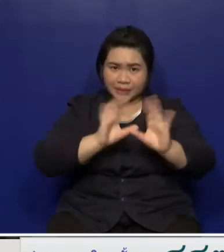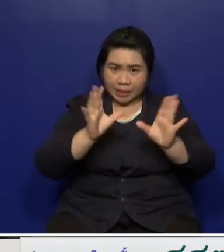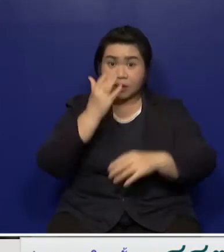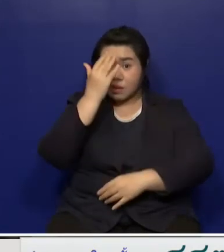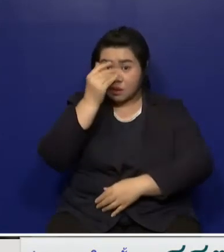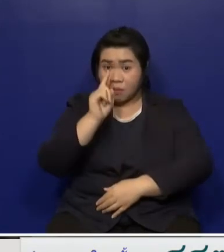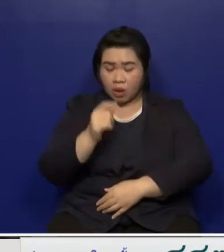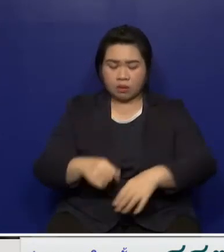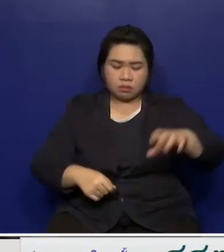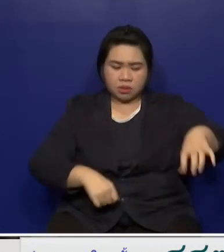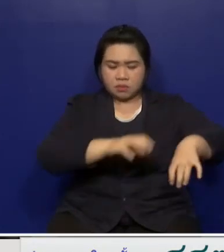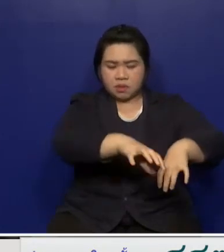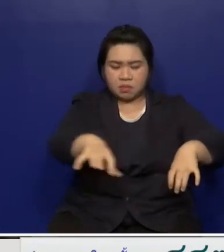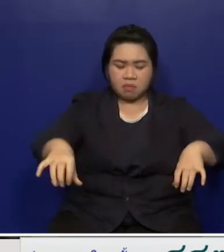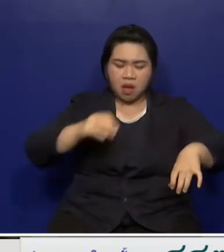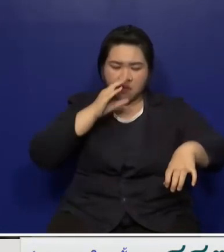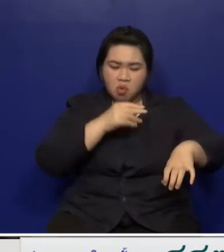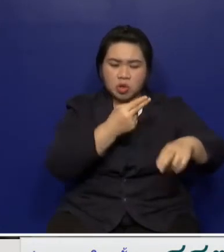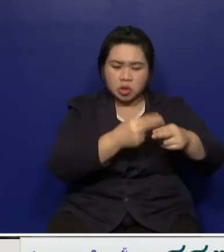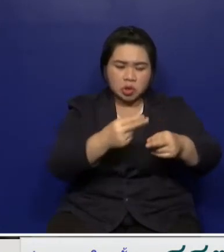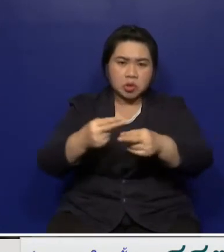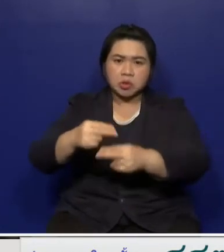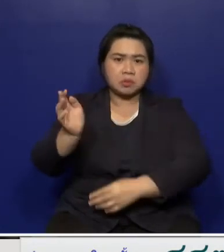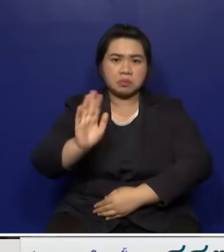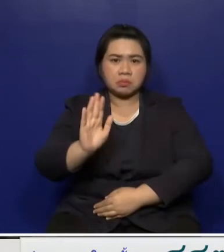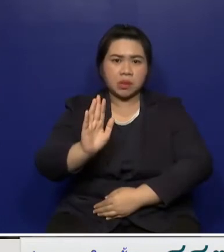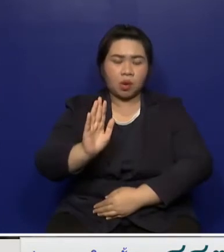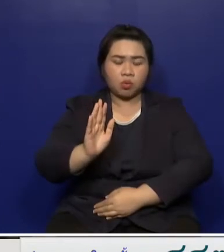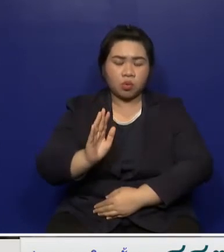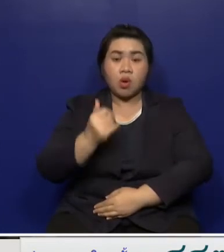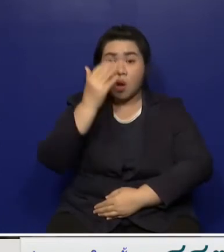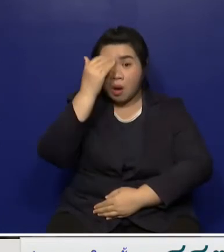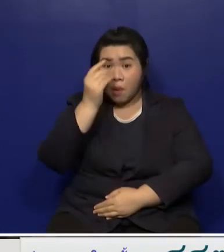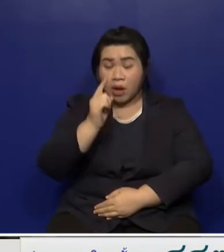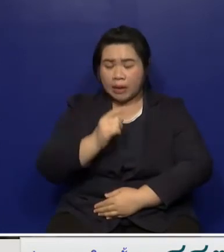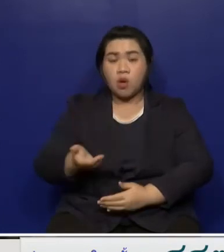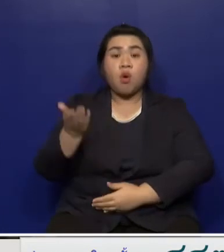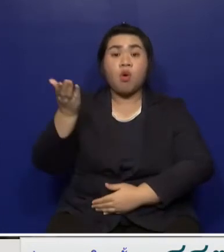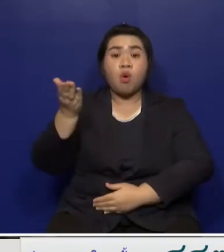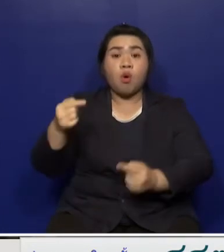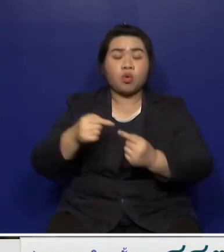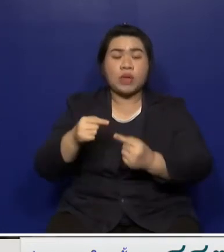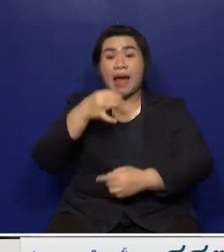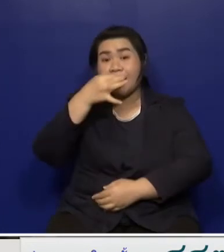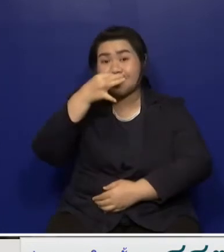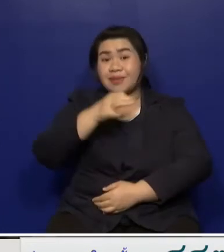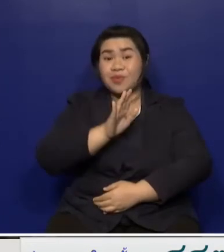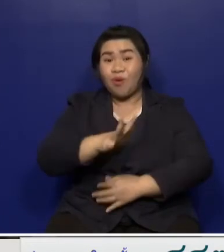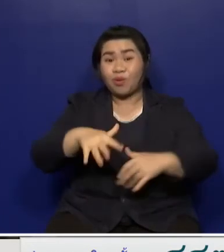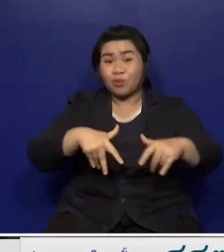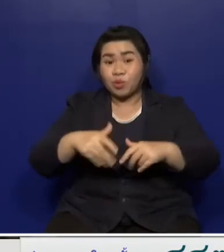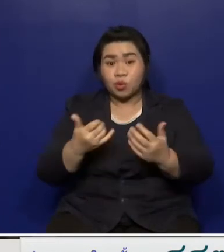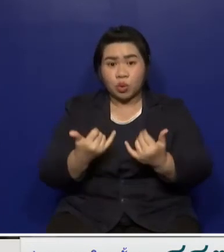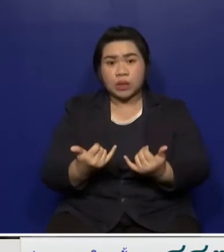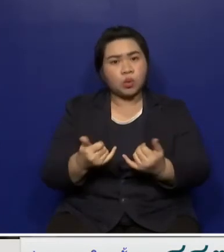นะครับผมไมอยากจะเอ็ยนะครบวามีหนวยงานได้บ้างถ้ามีการไปขอ fallenืยาทโยเพราอาชีพขประชาชนปฏิวันน